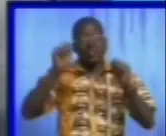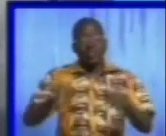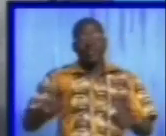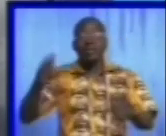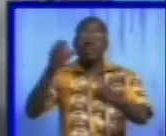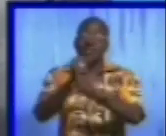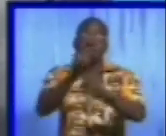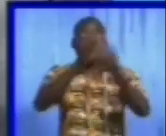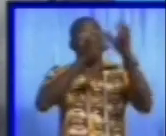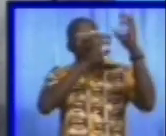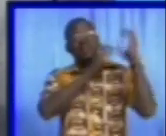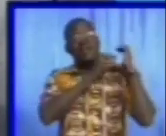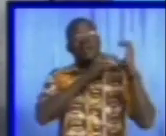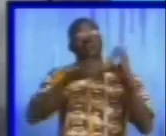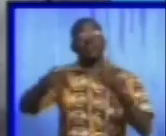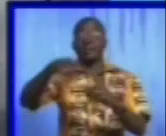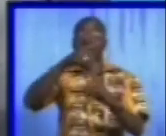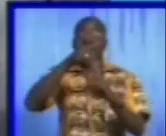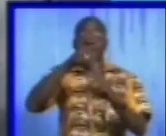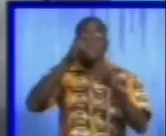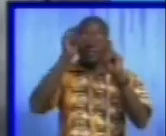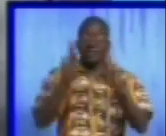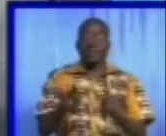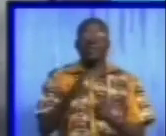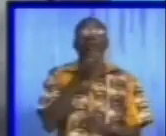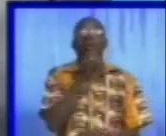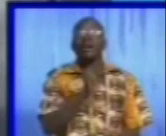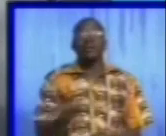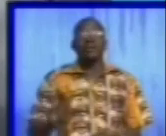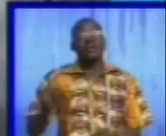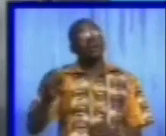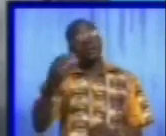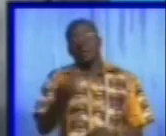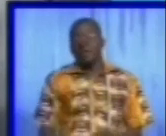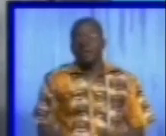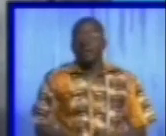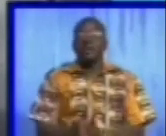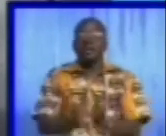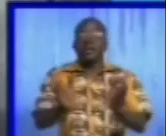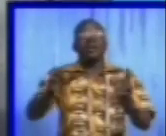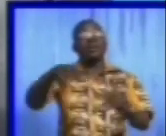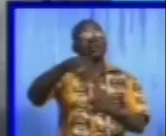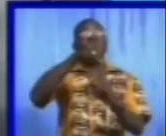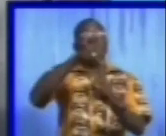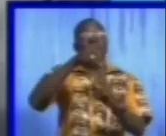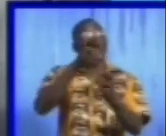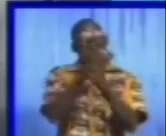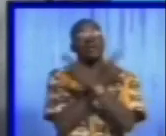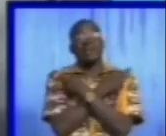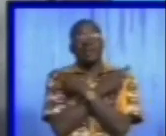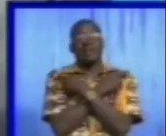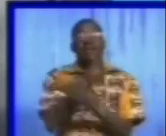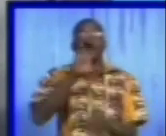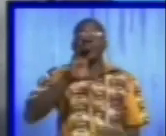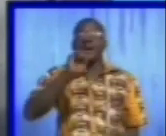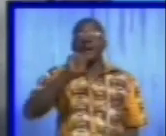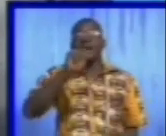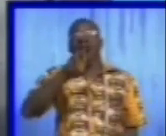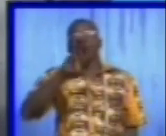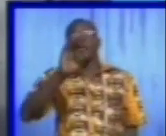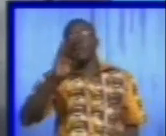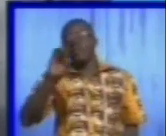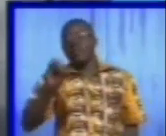en charge spécifiquement les personnes âgées de manière générale et tout particulièrement les retraités de la CARFO et de la